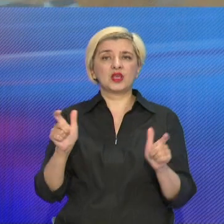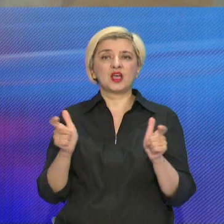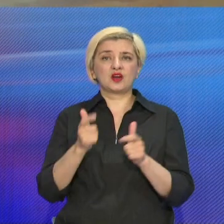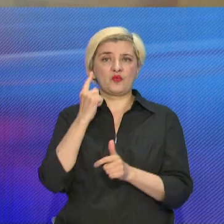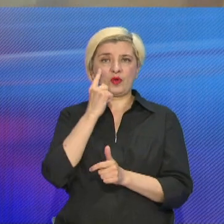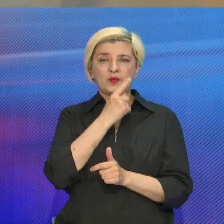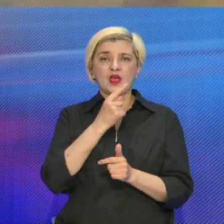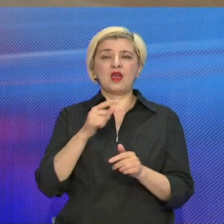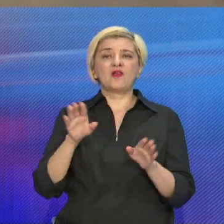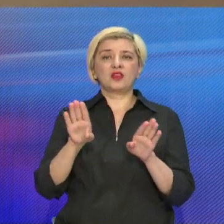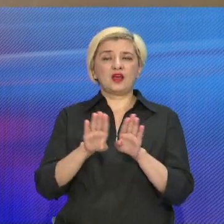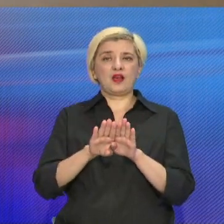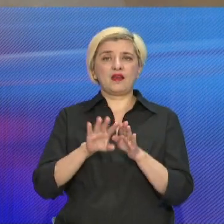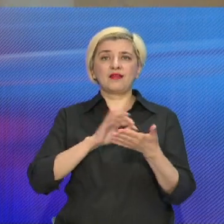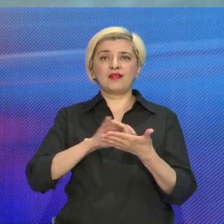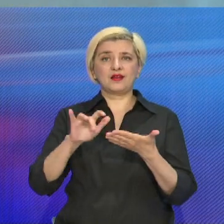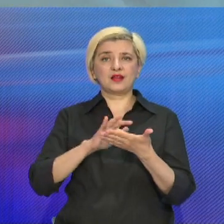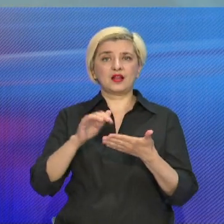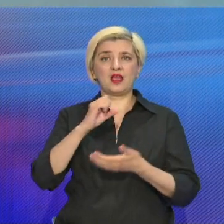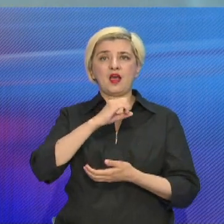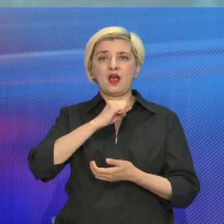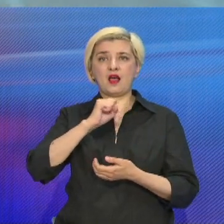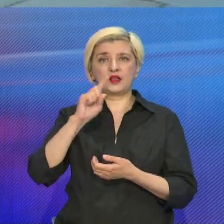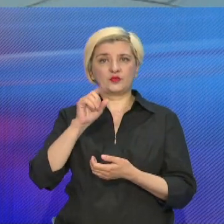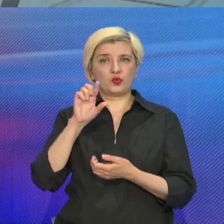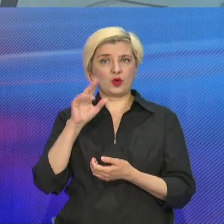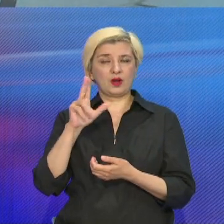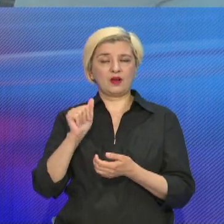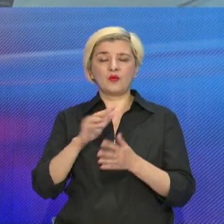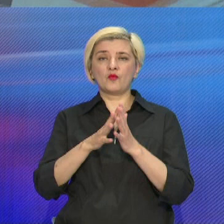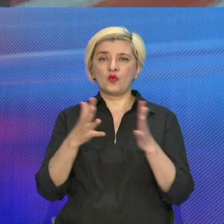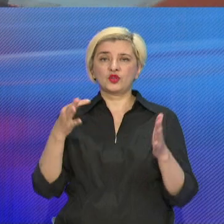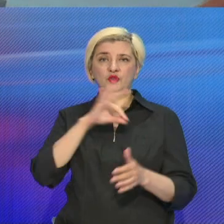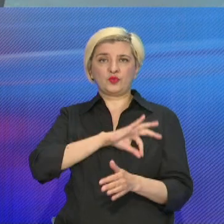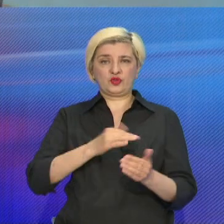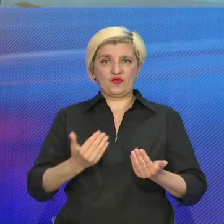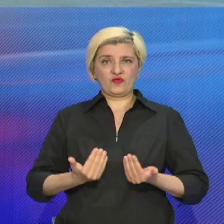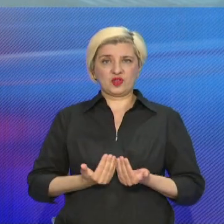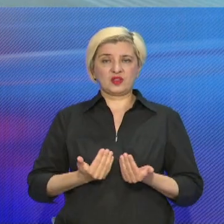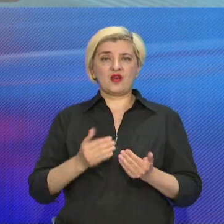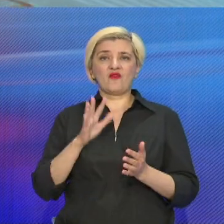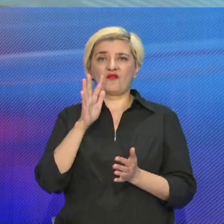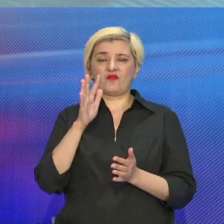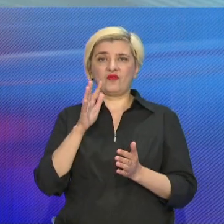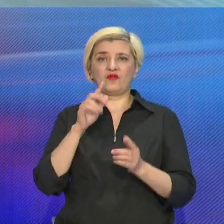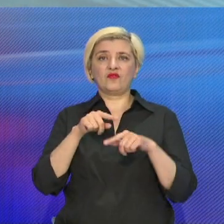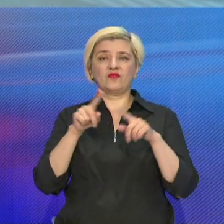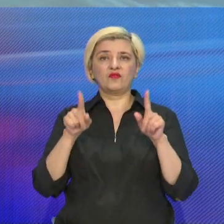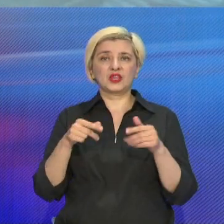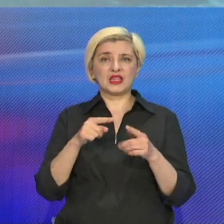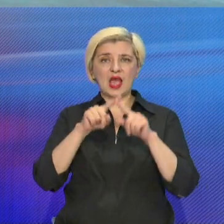званая тактильная азбука все больше выходит у повседенное житё по сродках табличек, показальников, аннотаций и інших